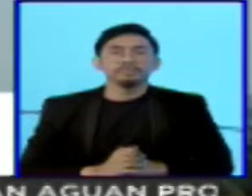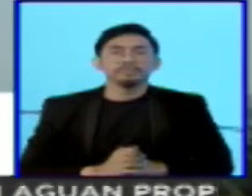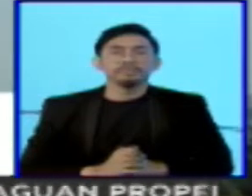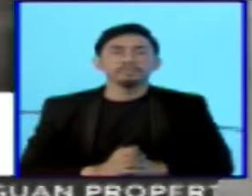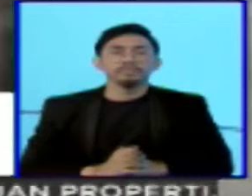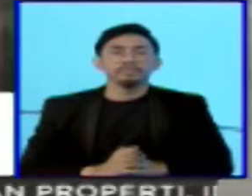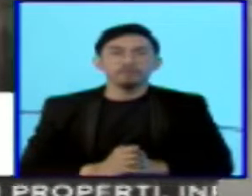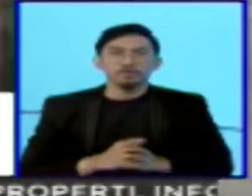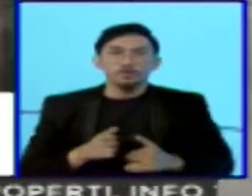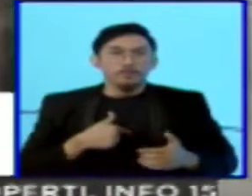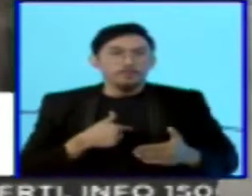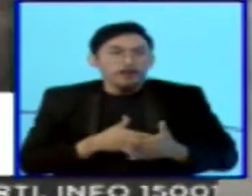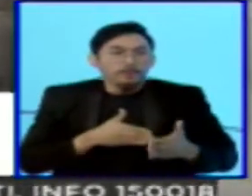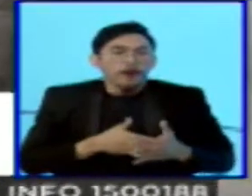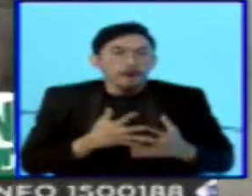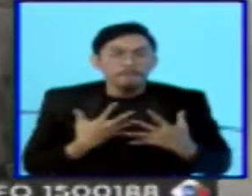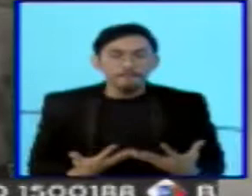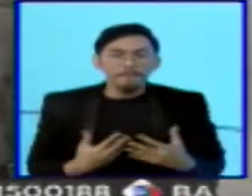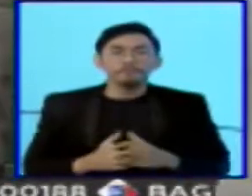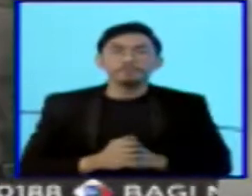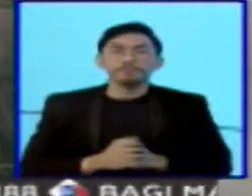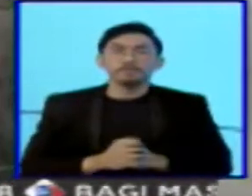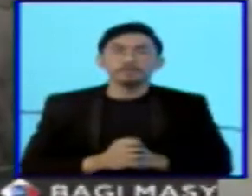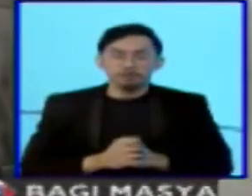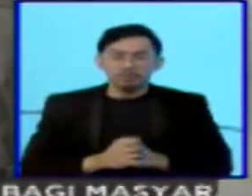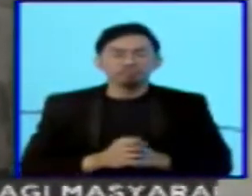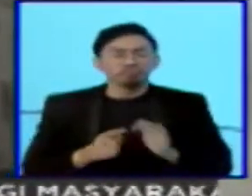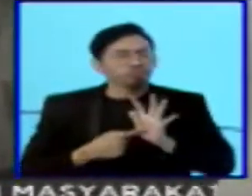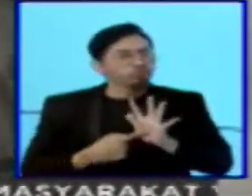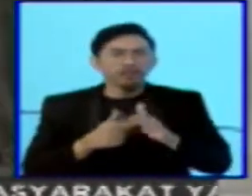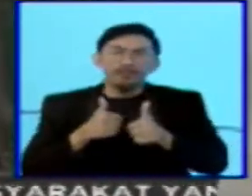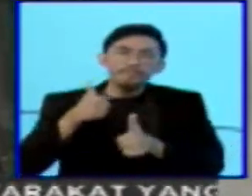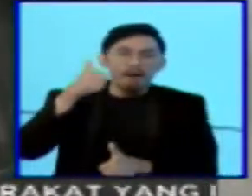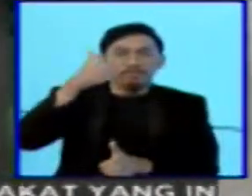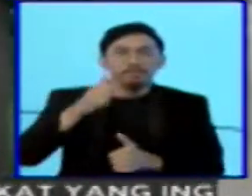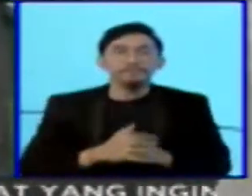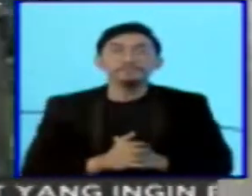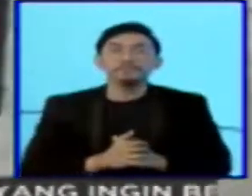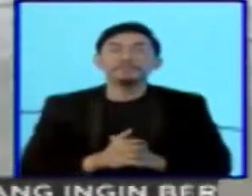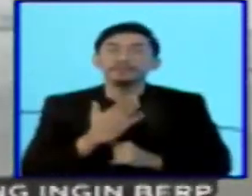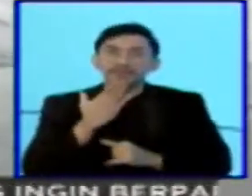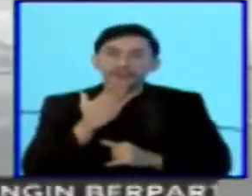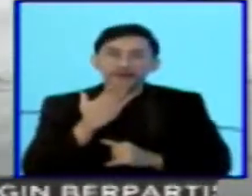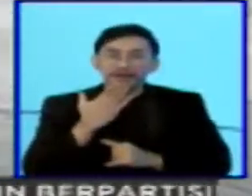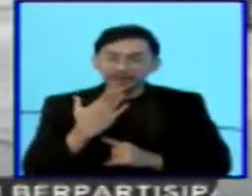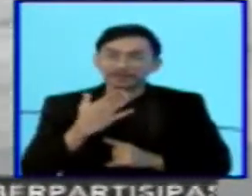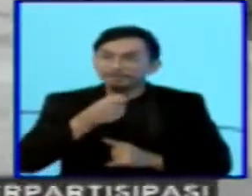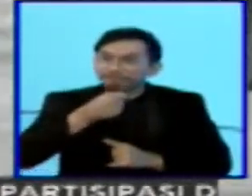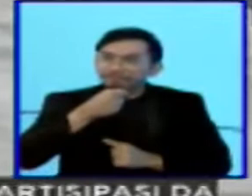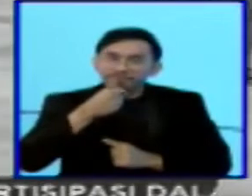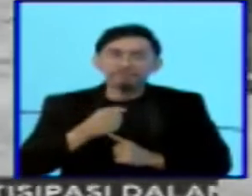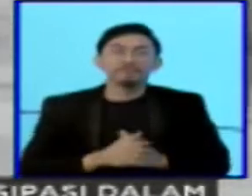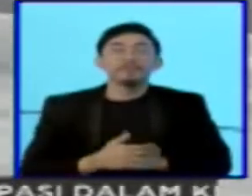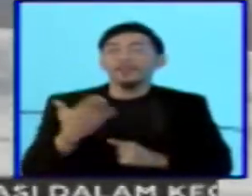untuk membuktikan kita mampu melaksanakan tugas yang dibebankan. Oke, baik. Terima kasih Pak Agus atas waktunya. Nah, pemirsa, itulah tadi